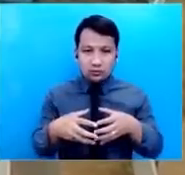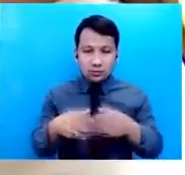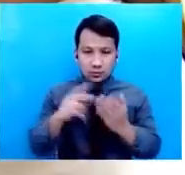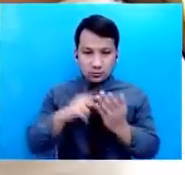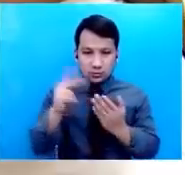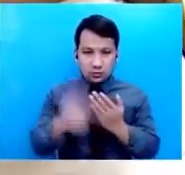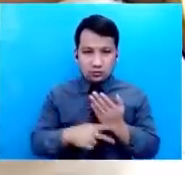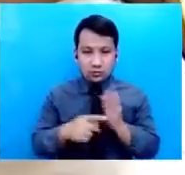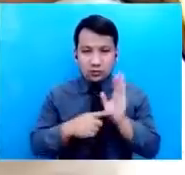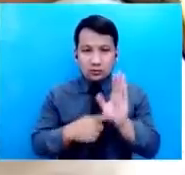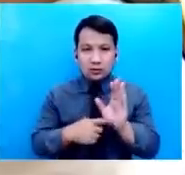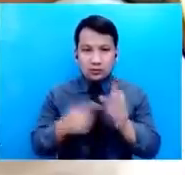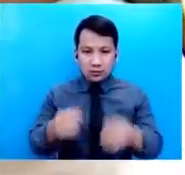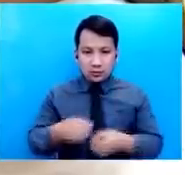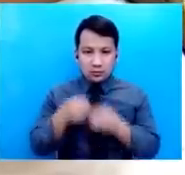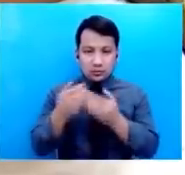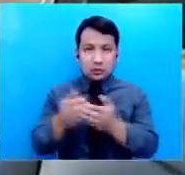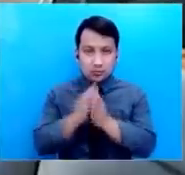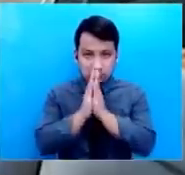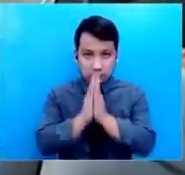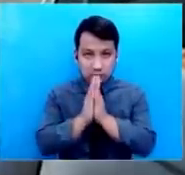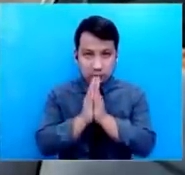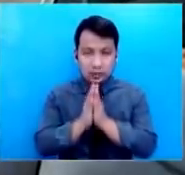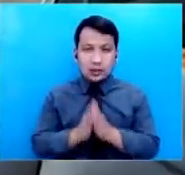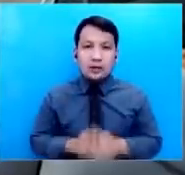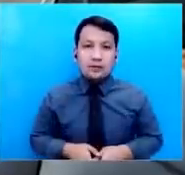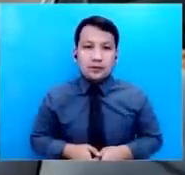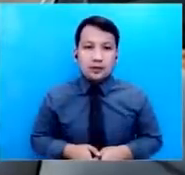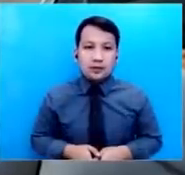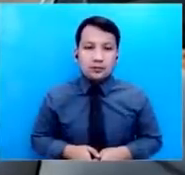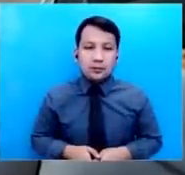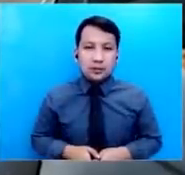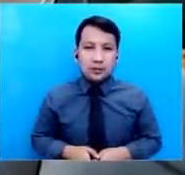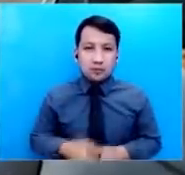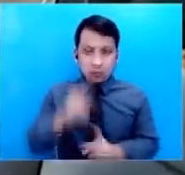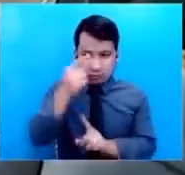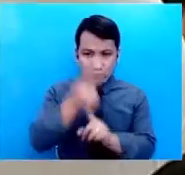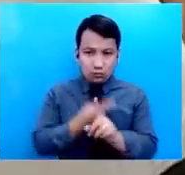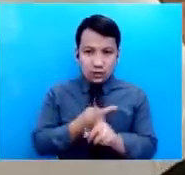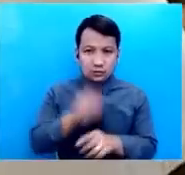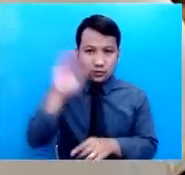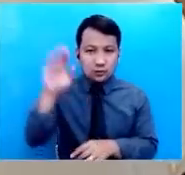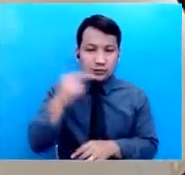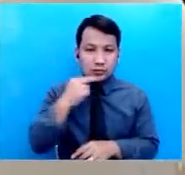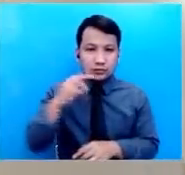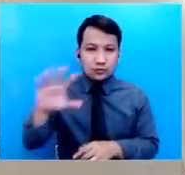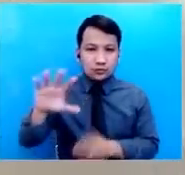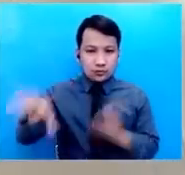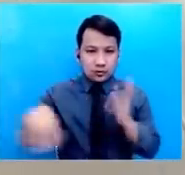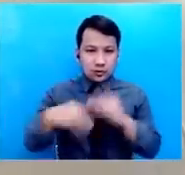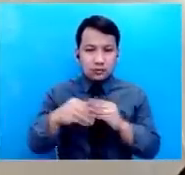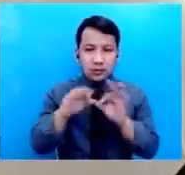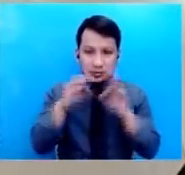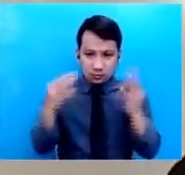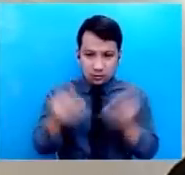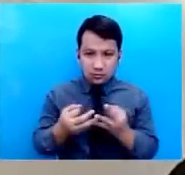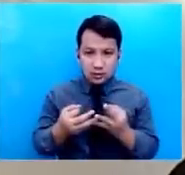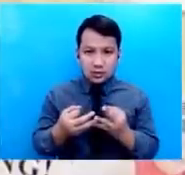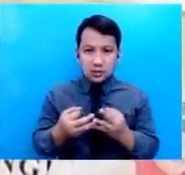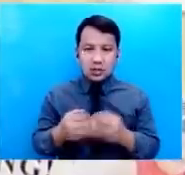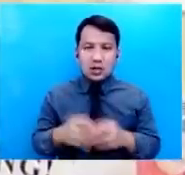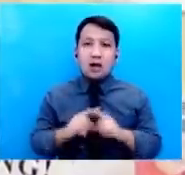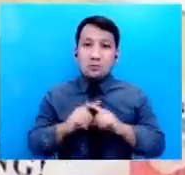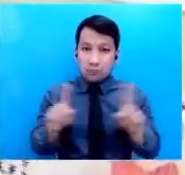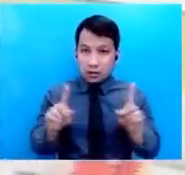saan nag-alay rin sila ng panalangin. Isang buwan na ang lumipas nang manawagan sa News 5 ang mga kaanak ng mga biktima. Pero hanggang